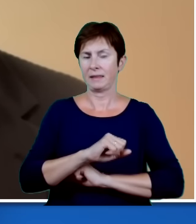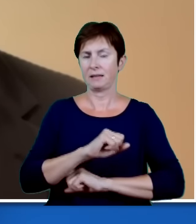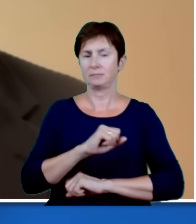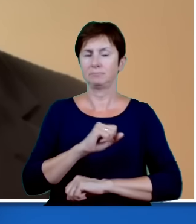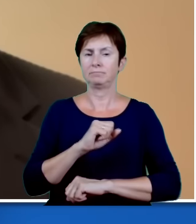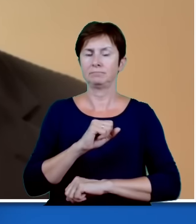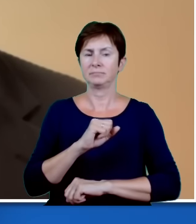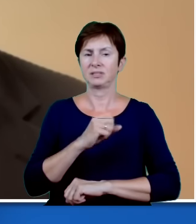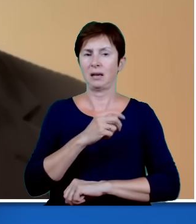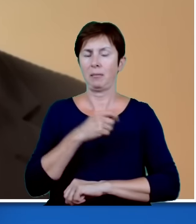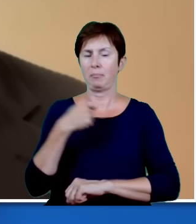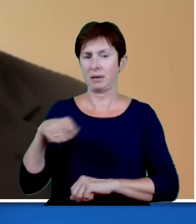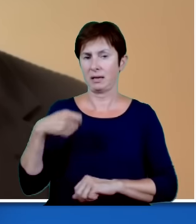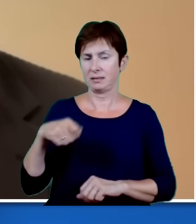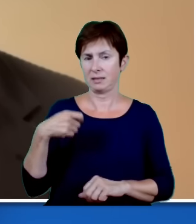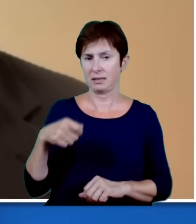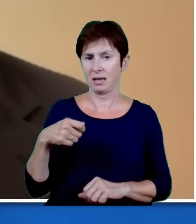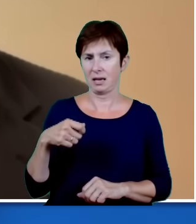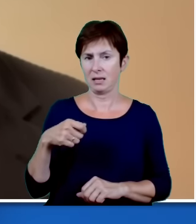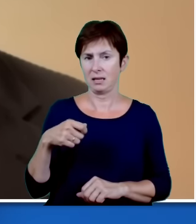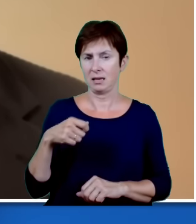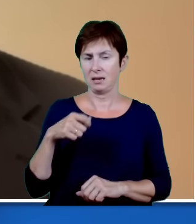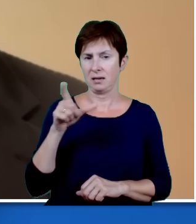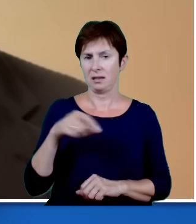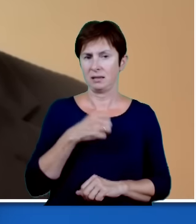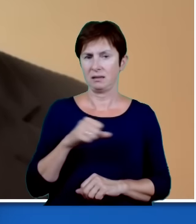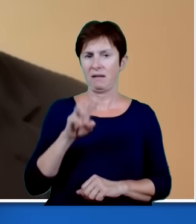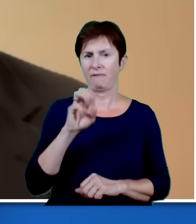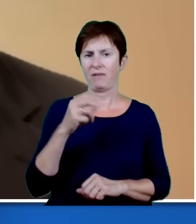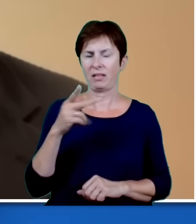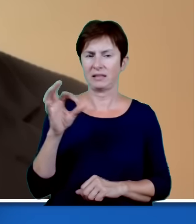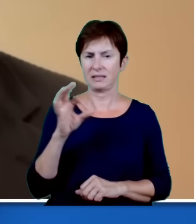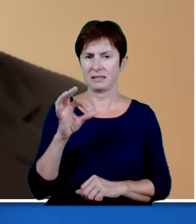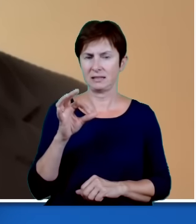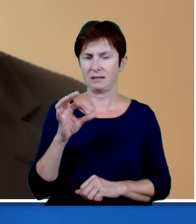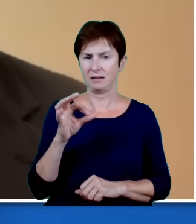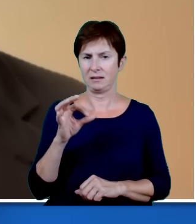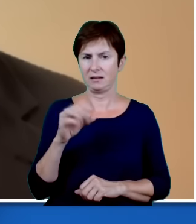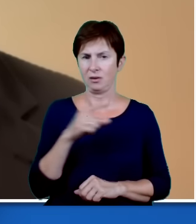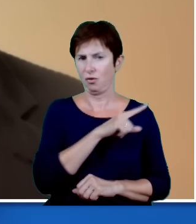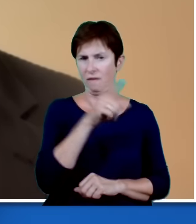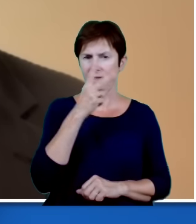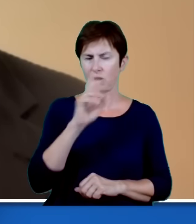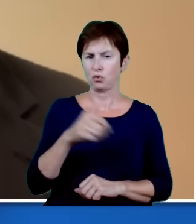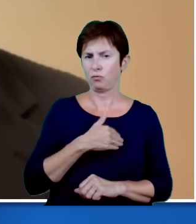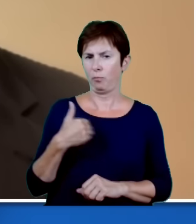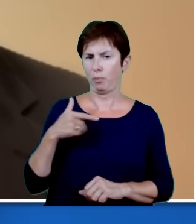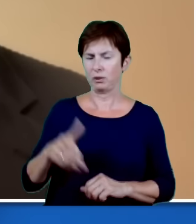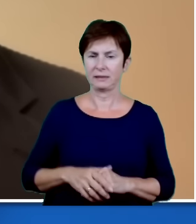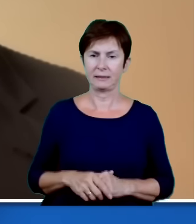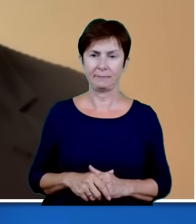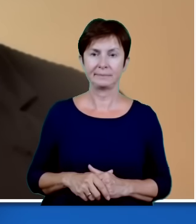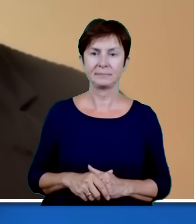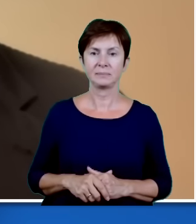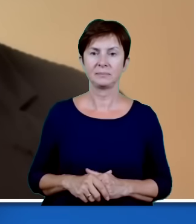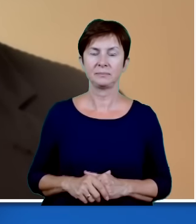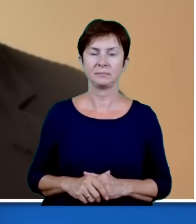wiceprezydenta pana senatora tego co dzieje się w Polsce bo przecież to są to